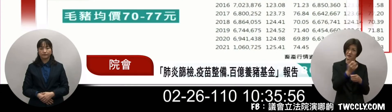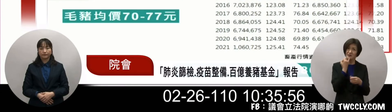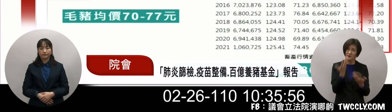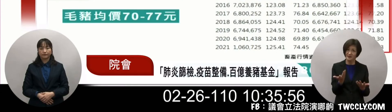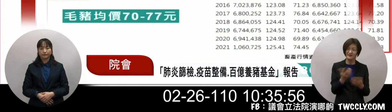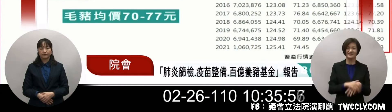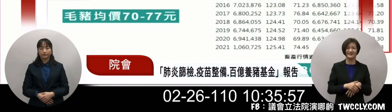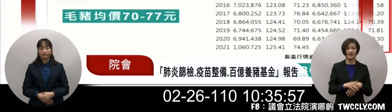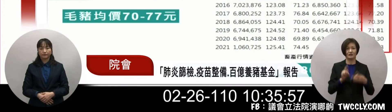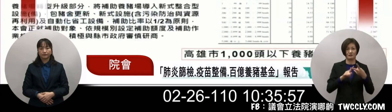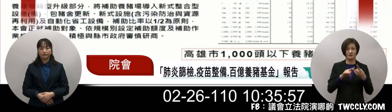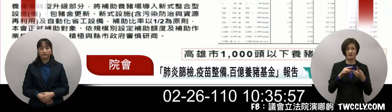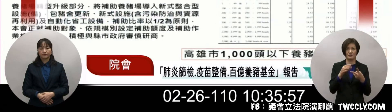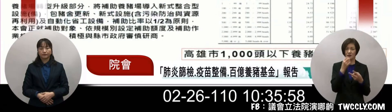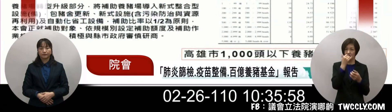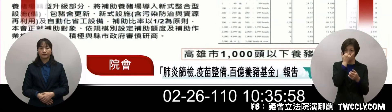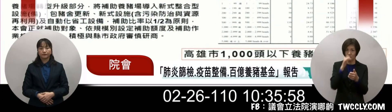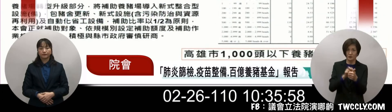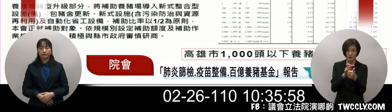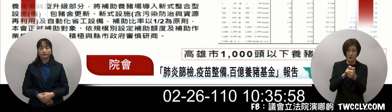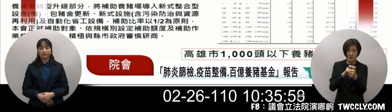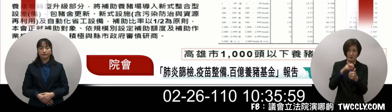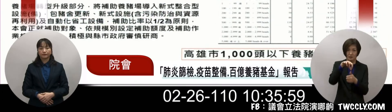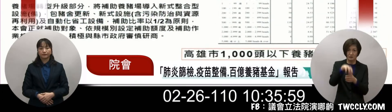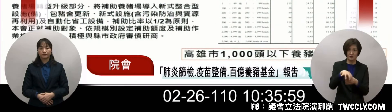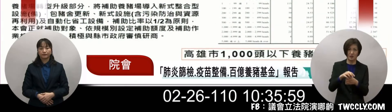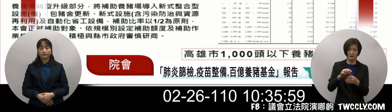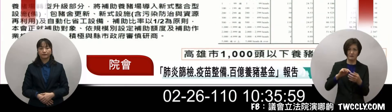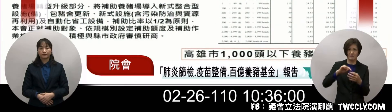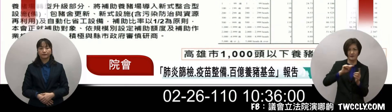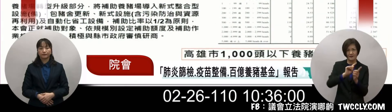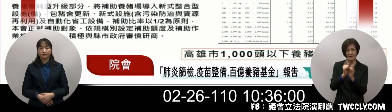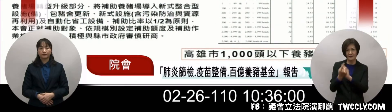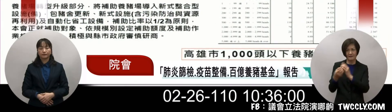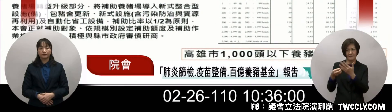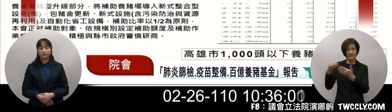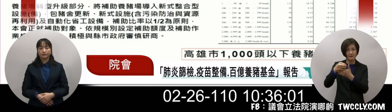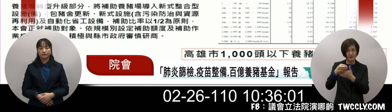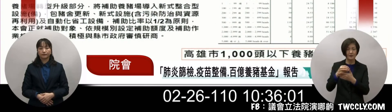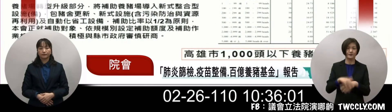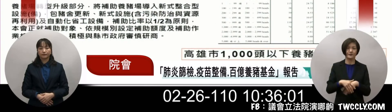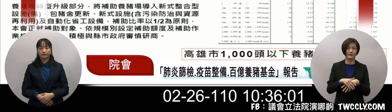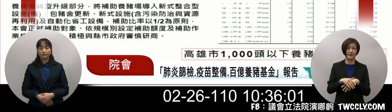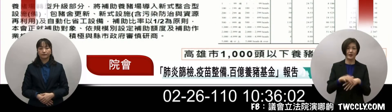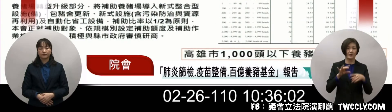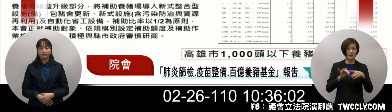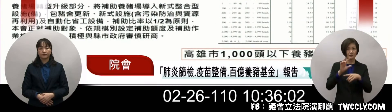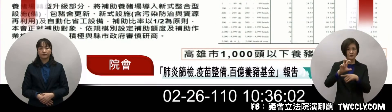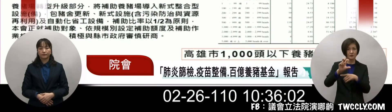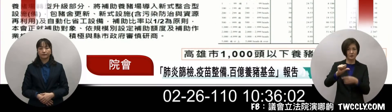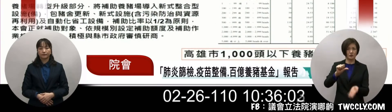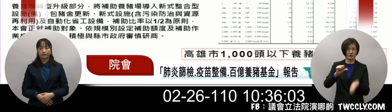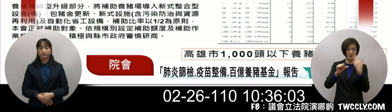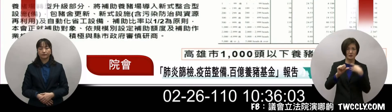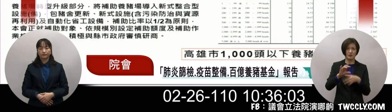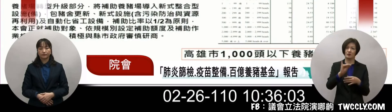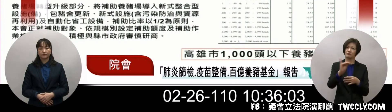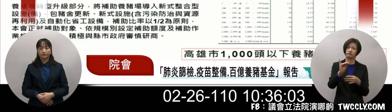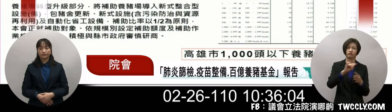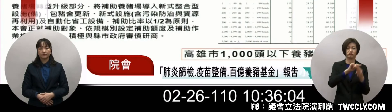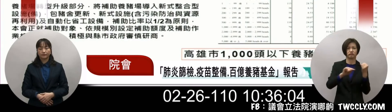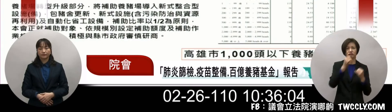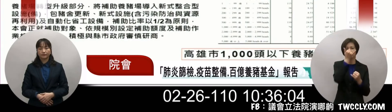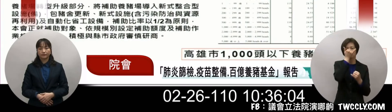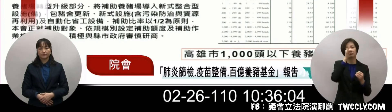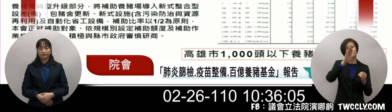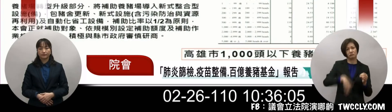呢，就是我们养猪场的这个转型升级的费用里面，那因为其实我们有75%以上都是1000头以下的猪只，也会希